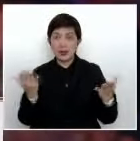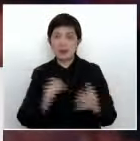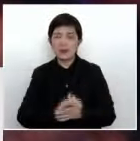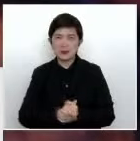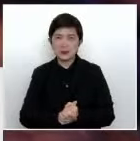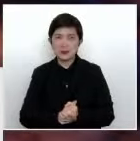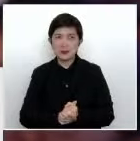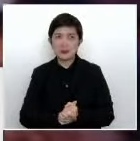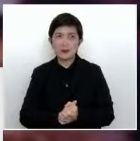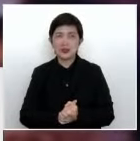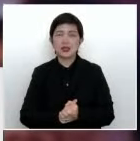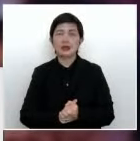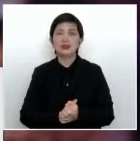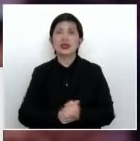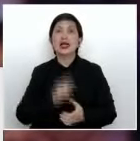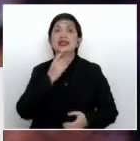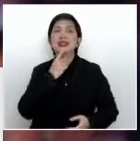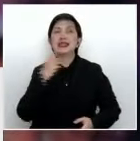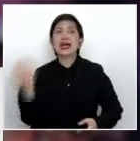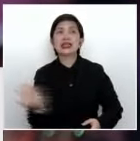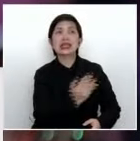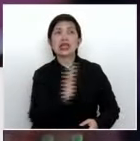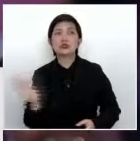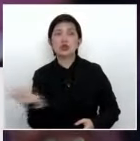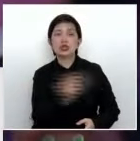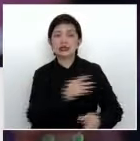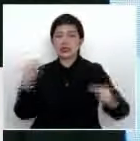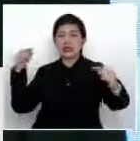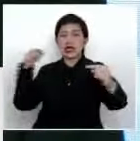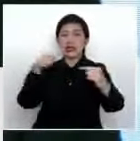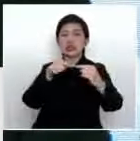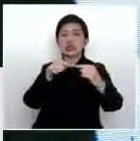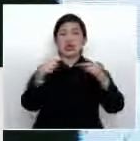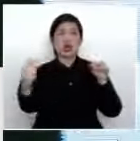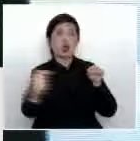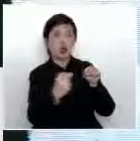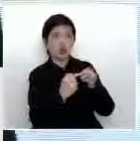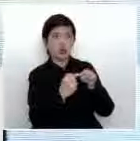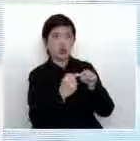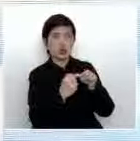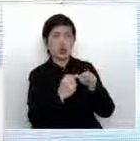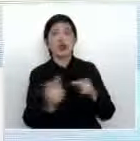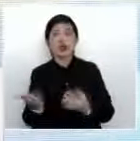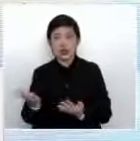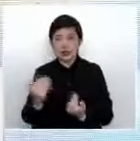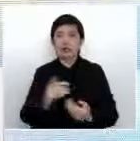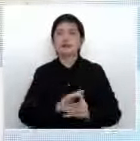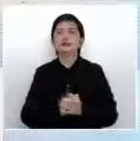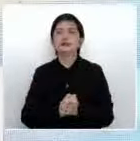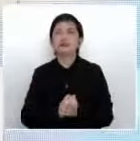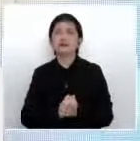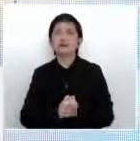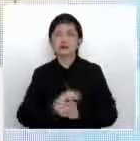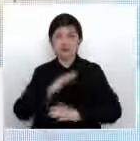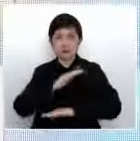Apakah Oke soal transportasi yang terintegrasi baik selanjutnya kami akan mengundang panelis Dr Ahsanul